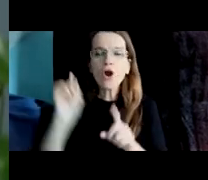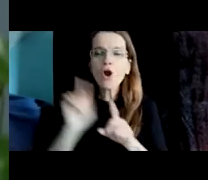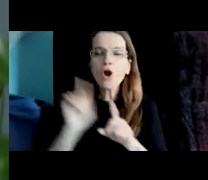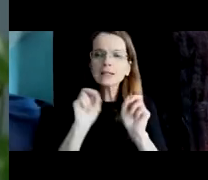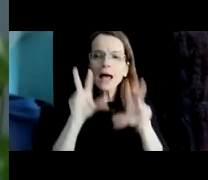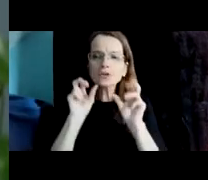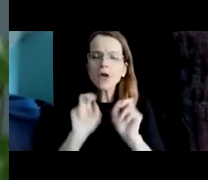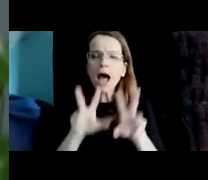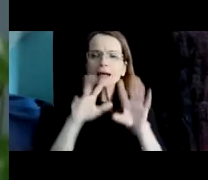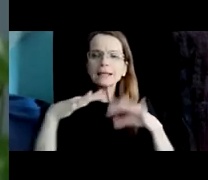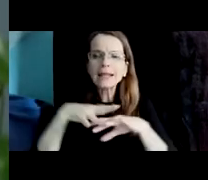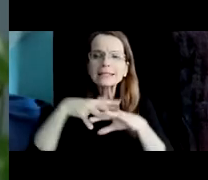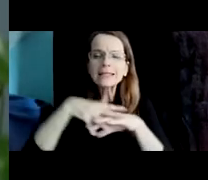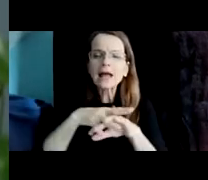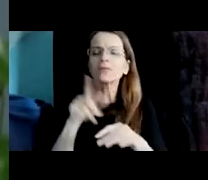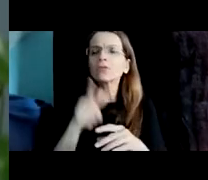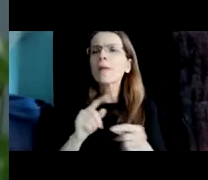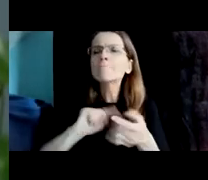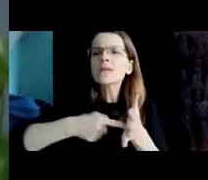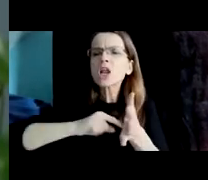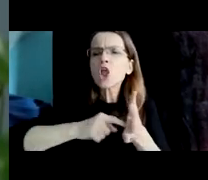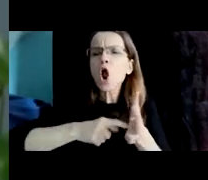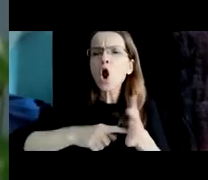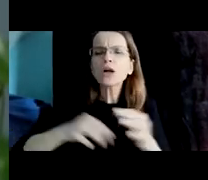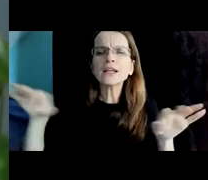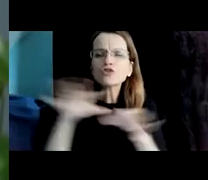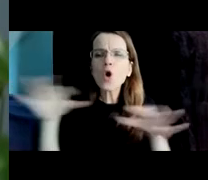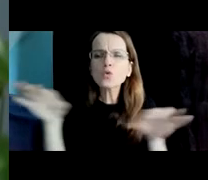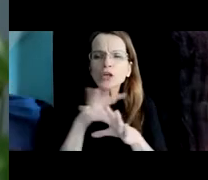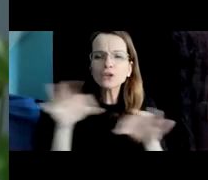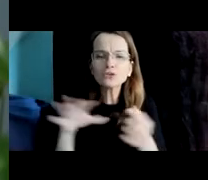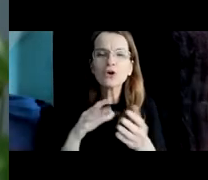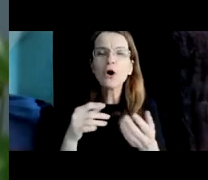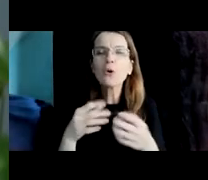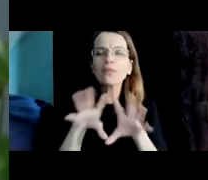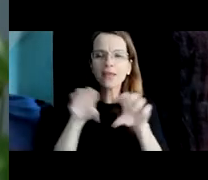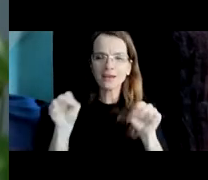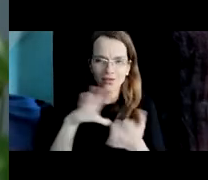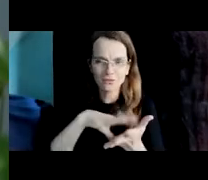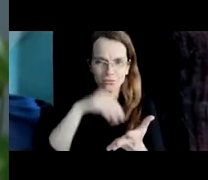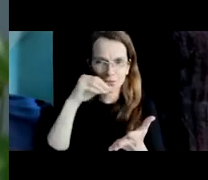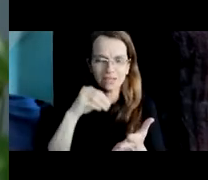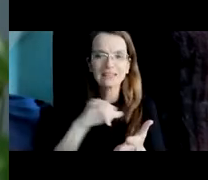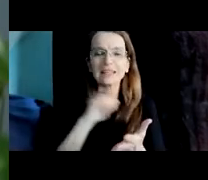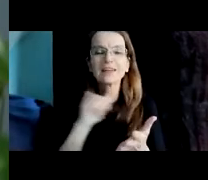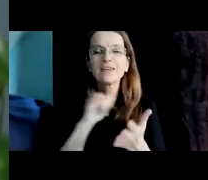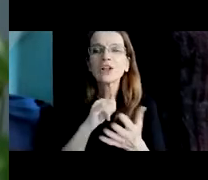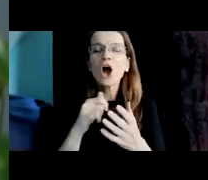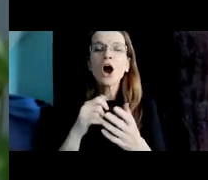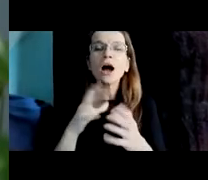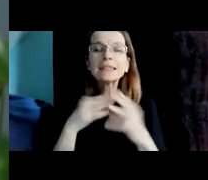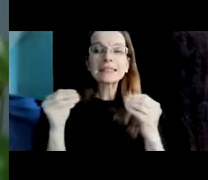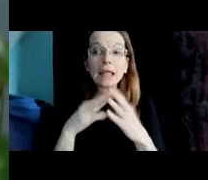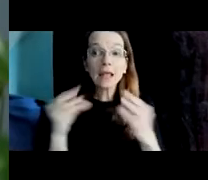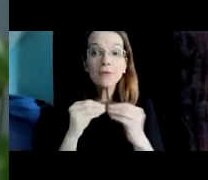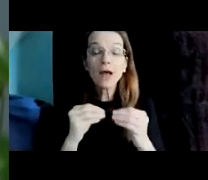katerih milijoni hitrih čolničkov tkejo vzorce, ki izginevajo, vedno smiselni, a nikoli trajni,